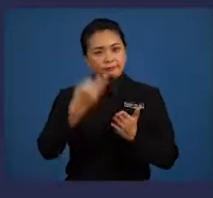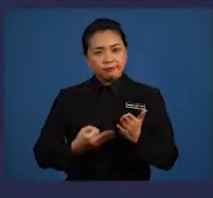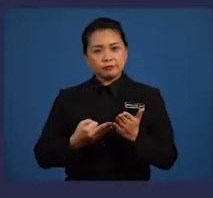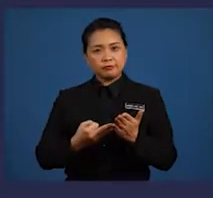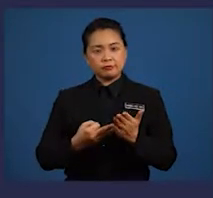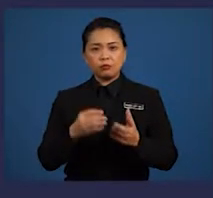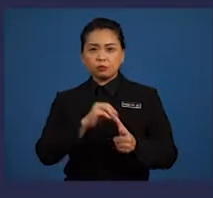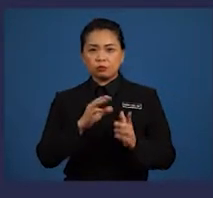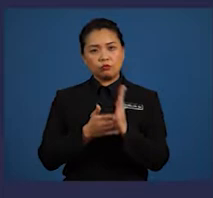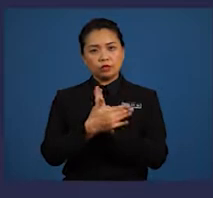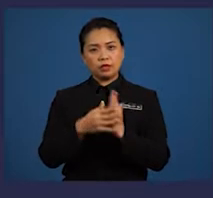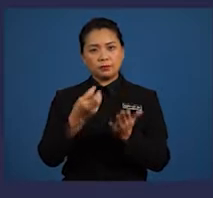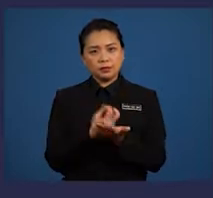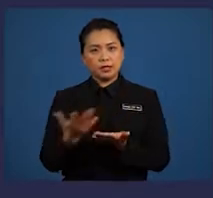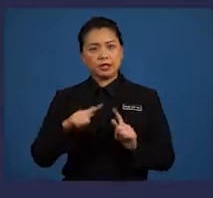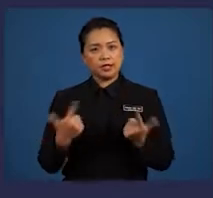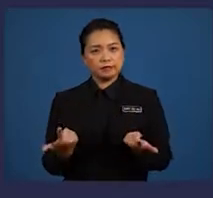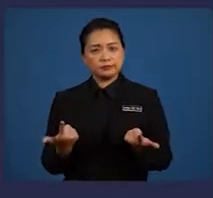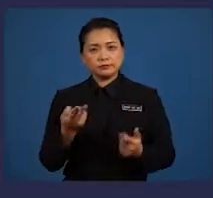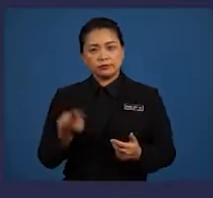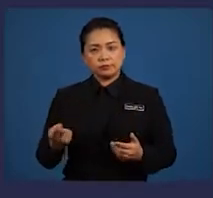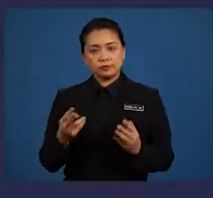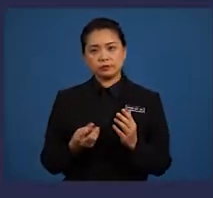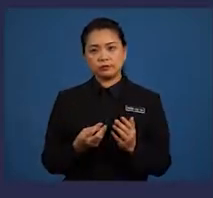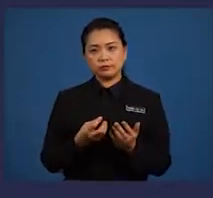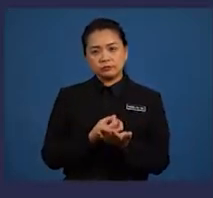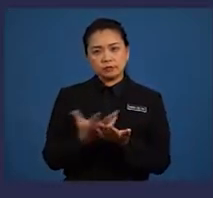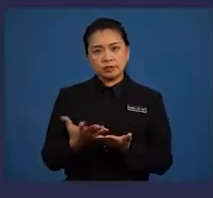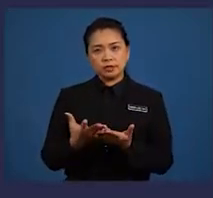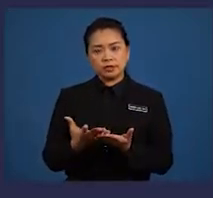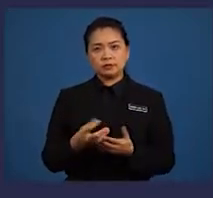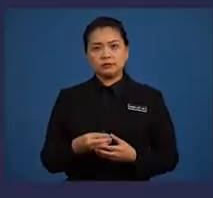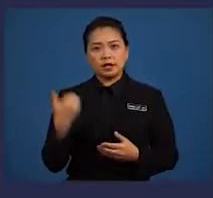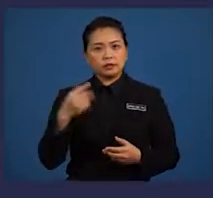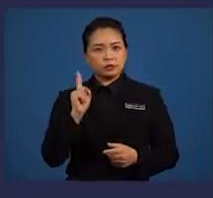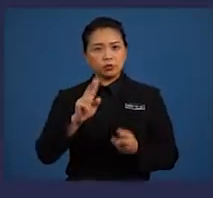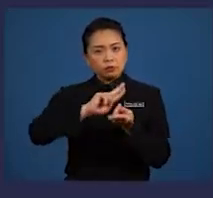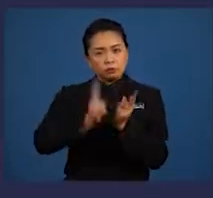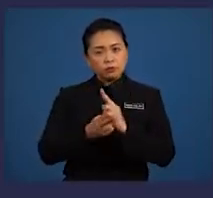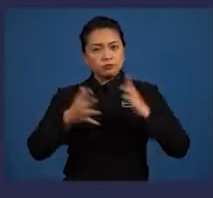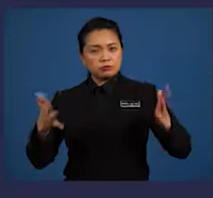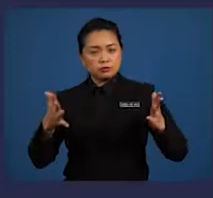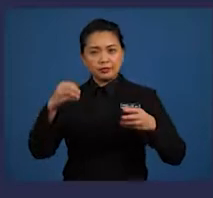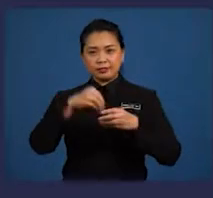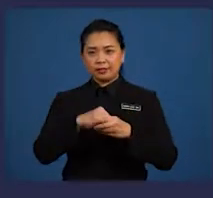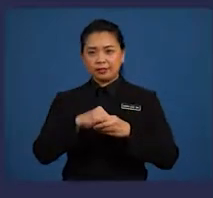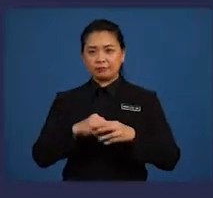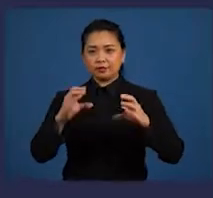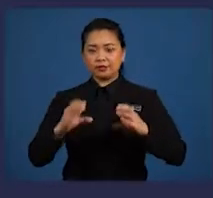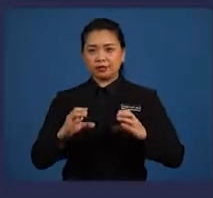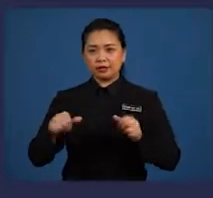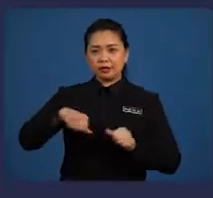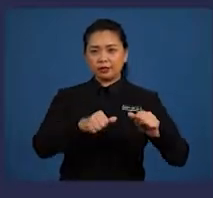oleh media lain musuh video dalam multimedia membawa satu perubahan yang besar dalam kaedah pengaliran